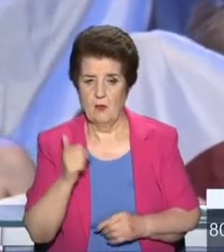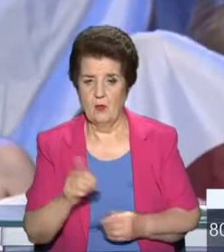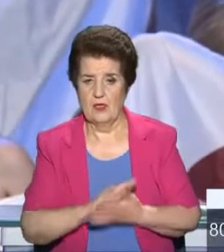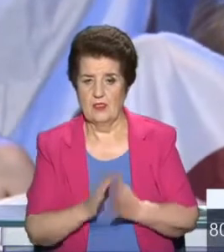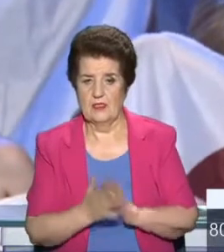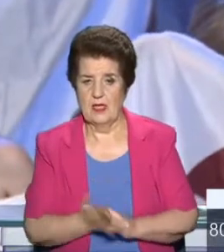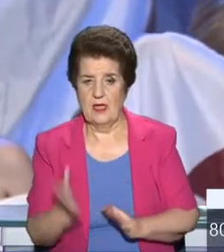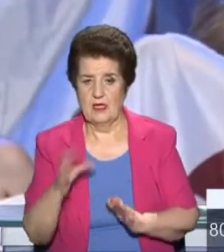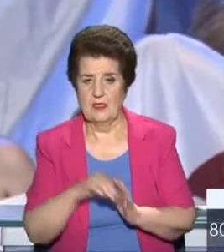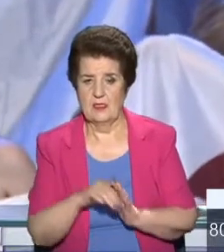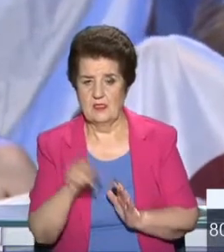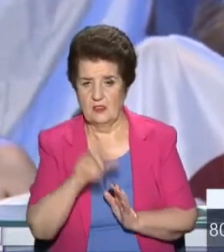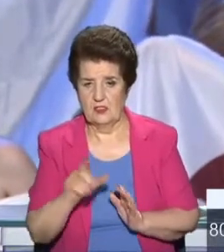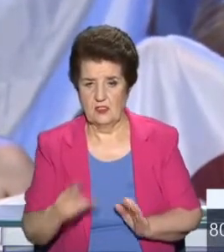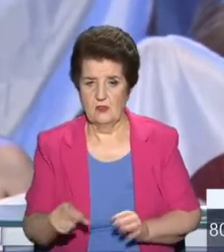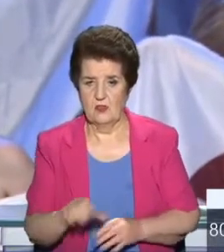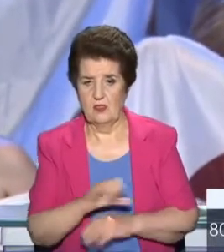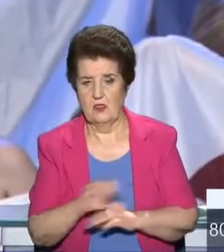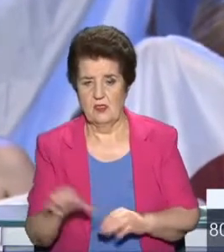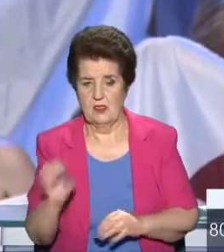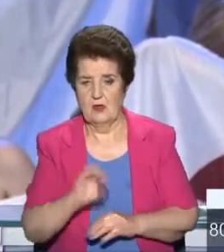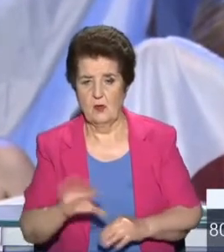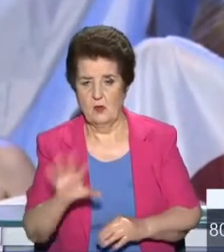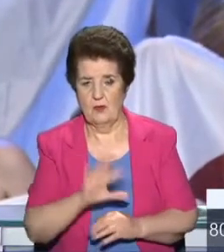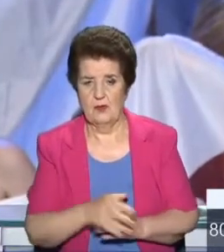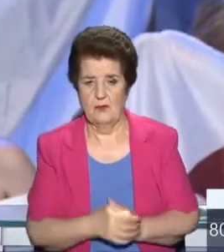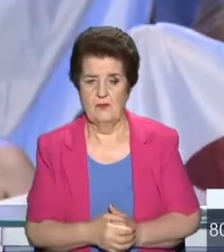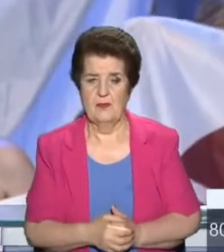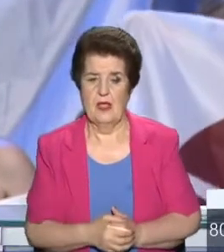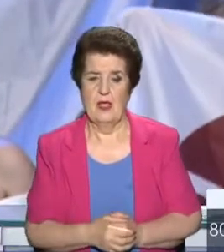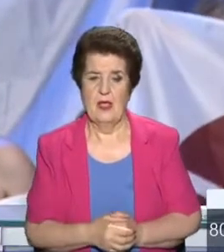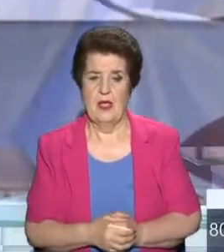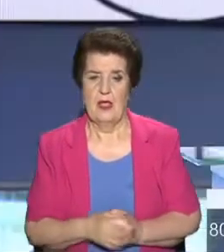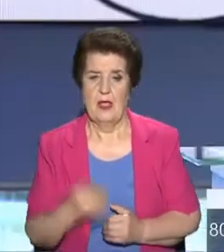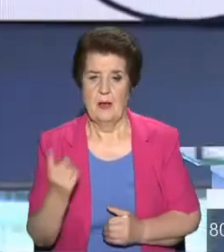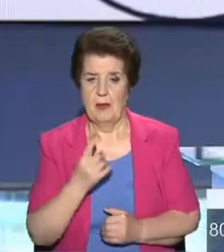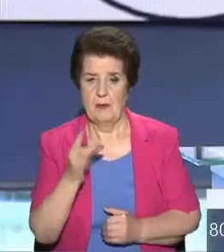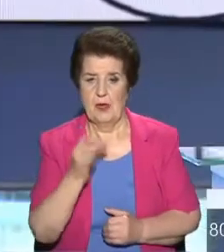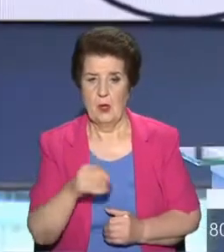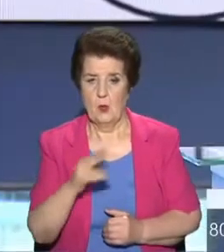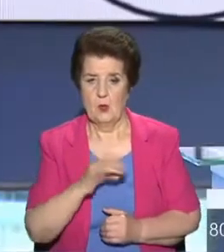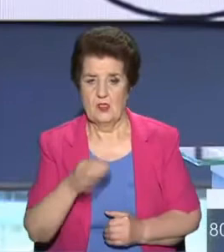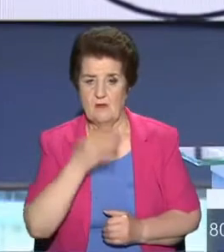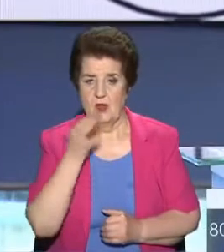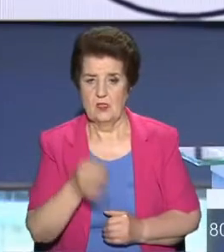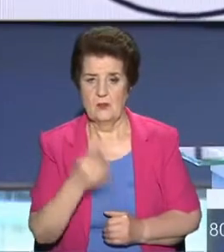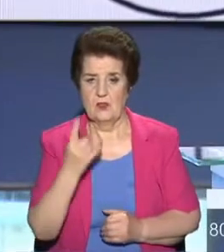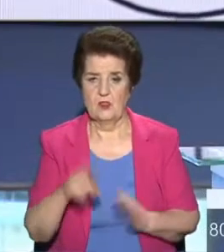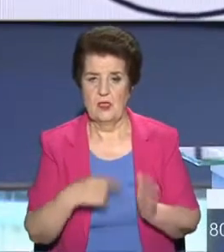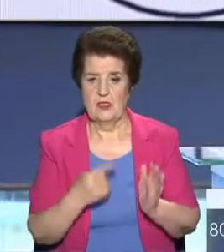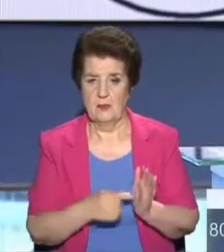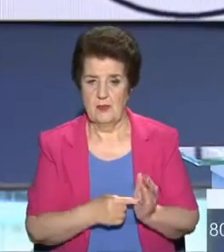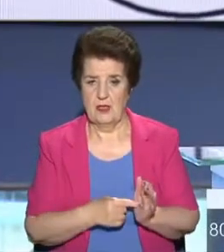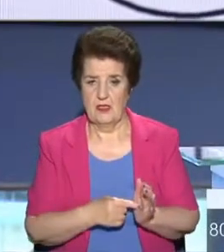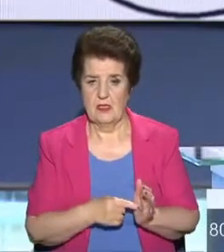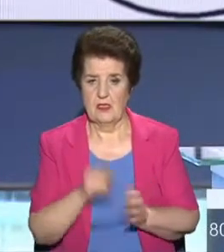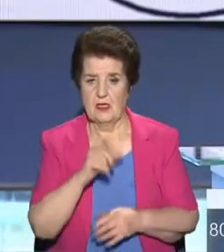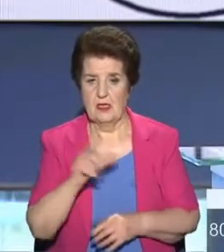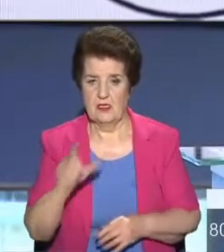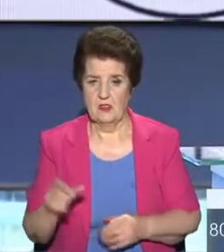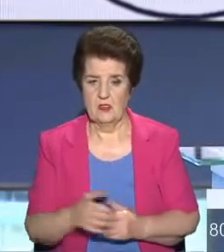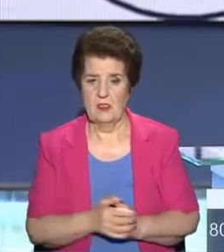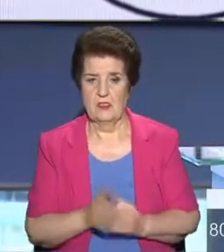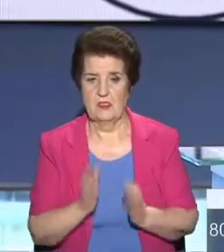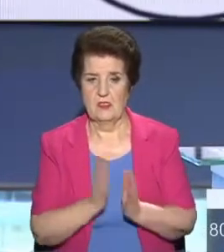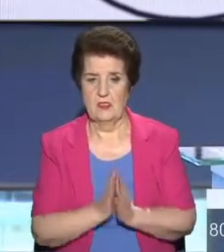spațiu cetățenilor din spațiul european în prima rundă concurenți electorali vor răspunde și la întrebarea adresată de către cetățeni și am